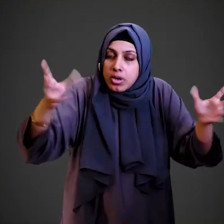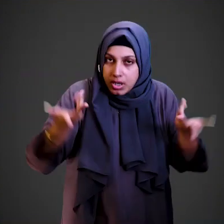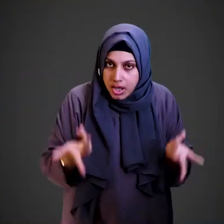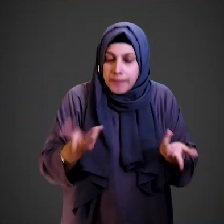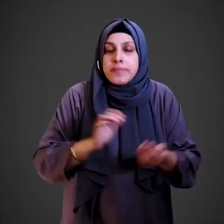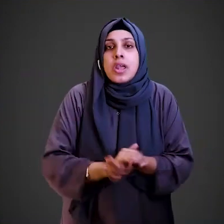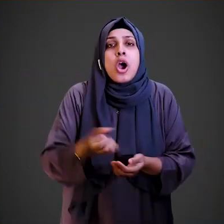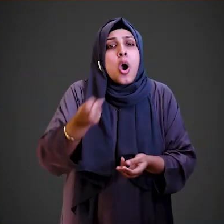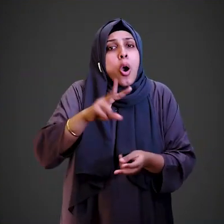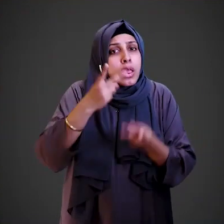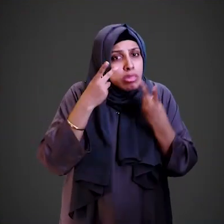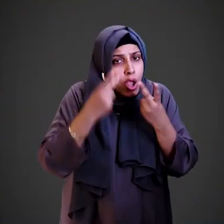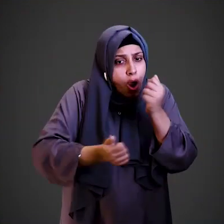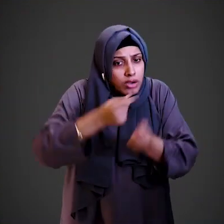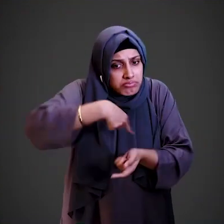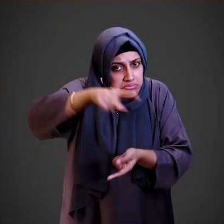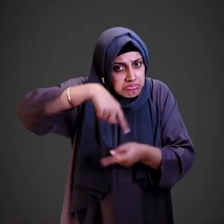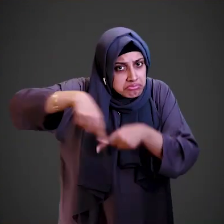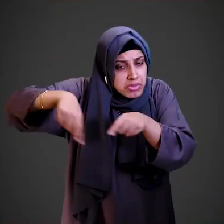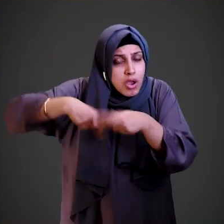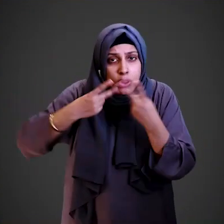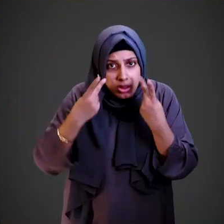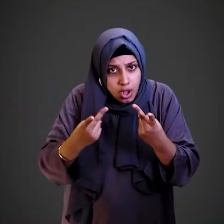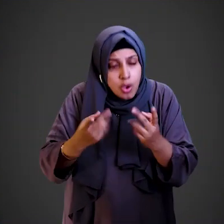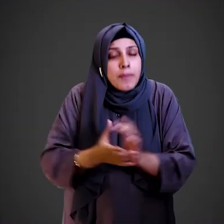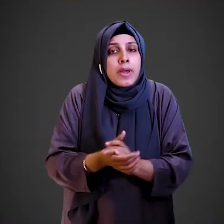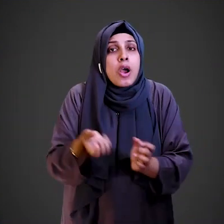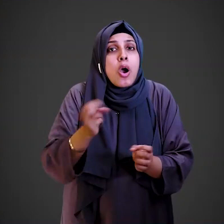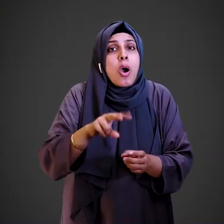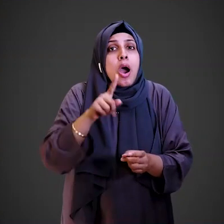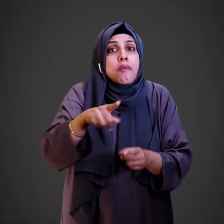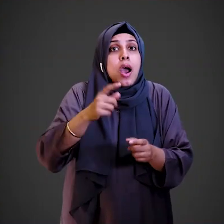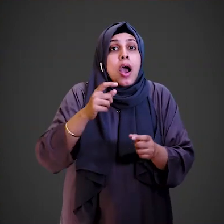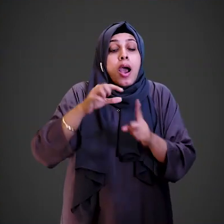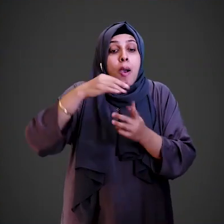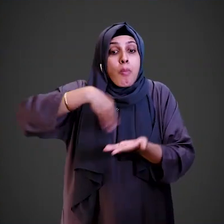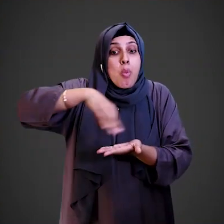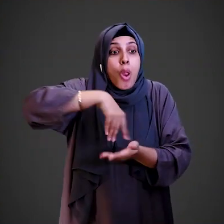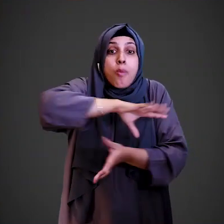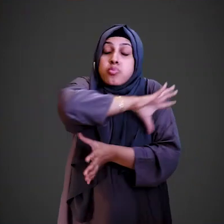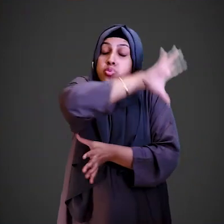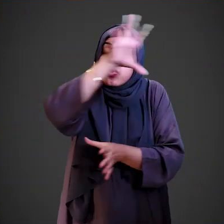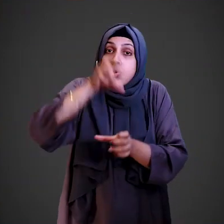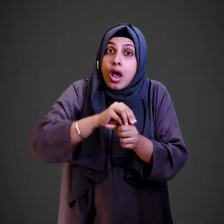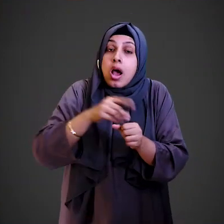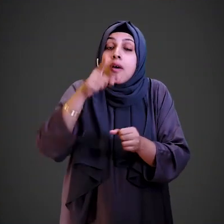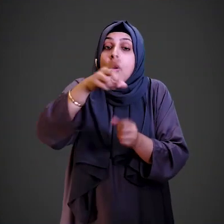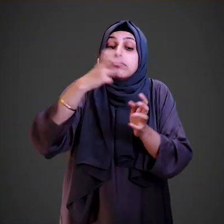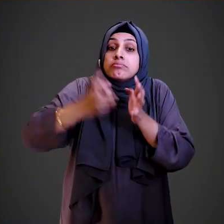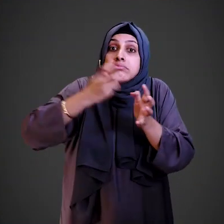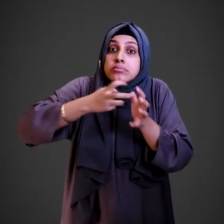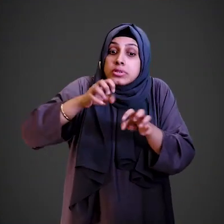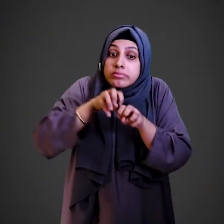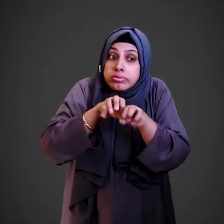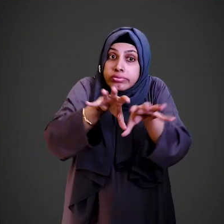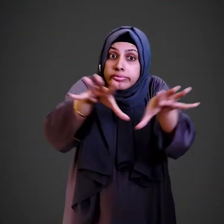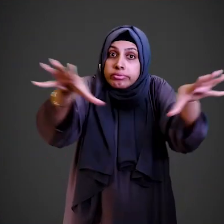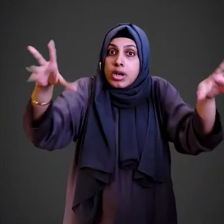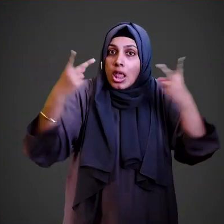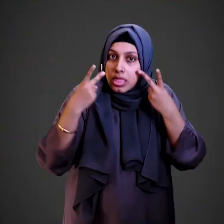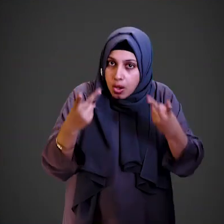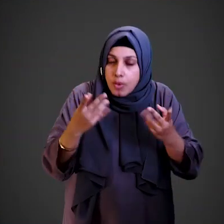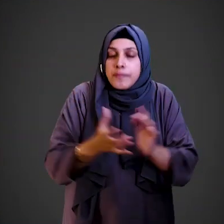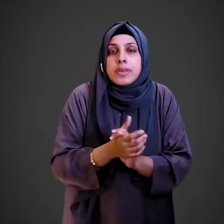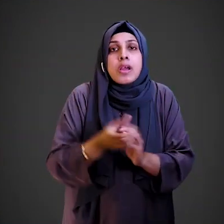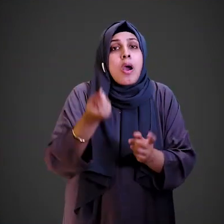بے شک سڑکوں کو دیکھ لیں یا پورے ملک میں قائم ریلوے ٹریک سسٹم کو دیکھ لیں